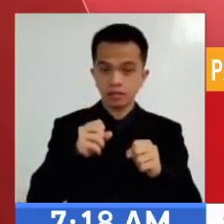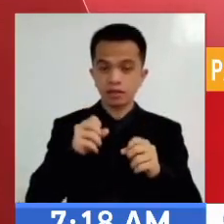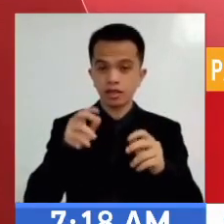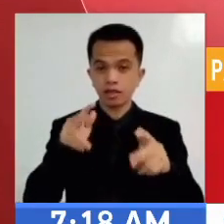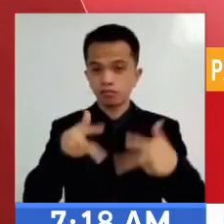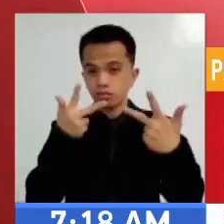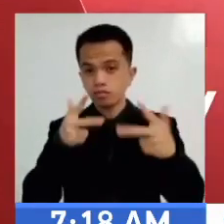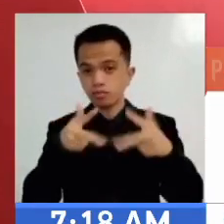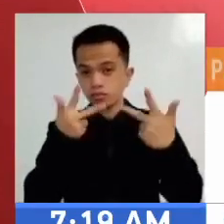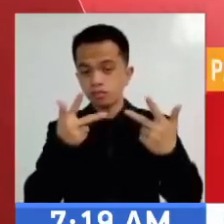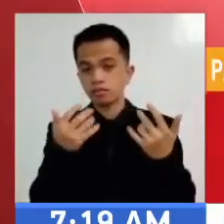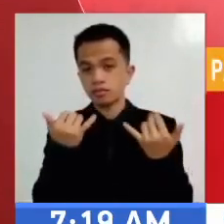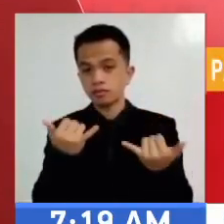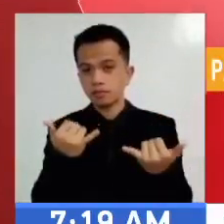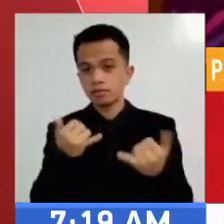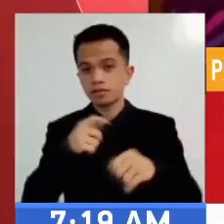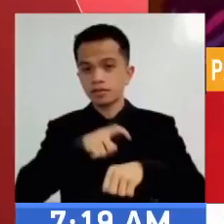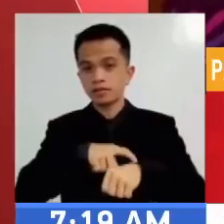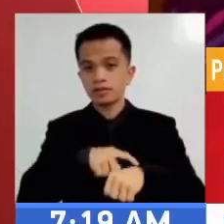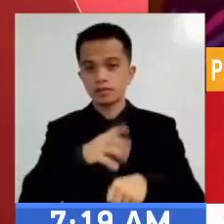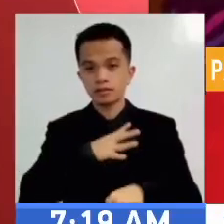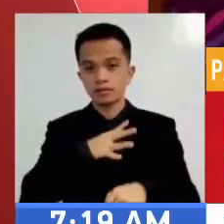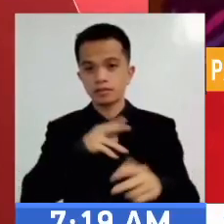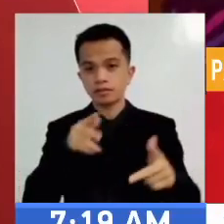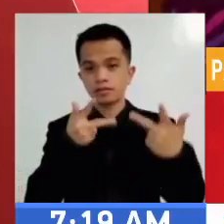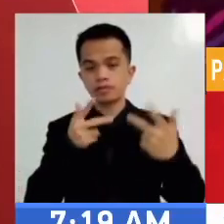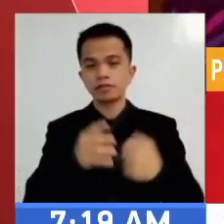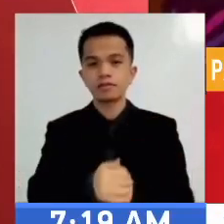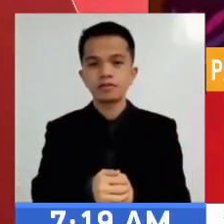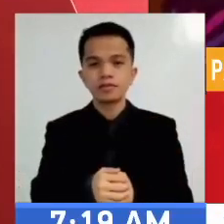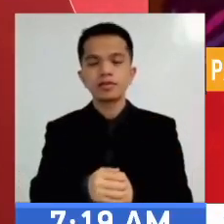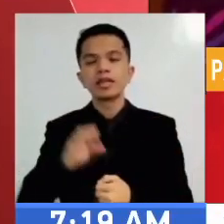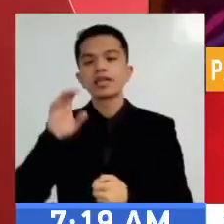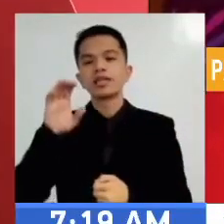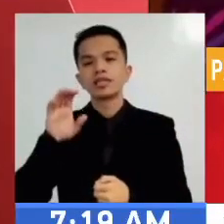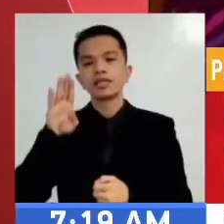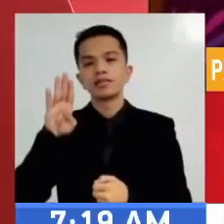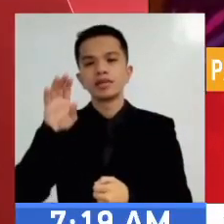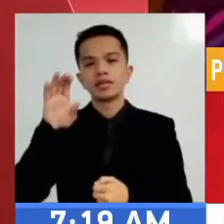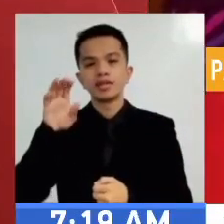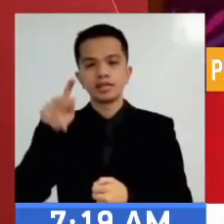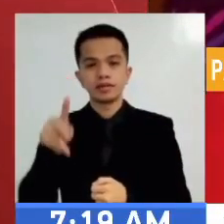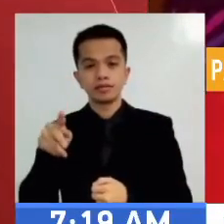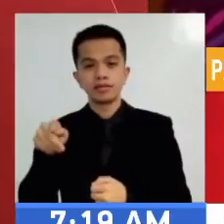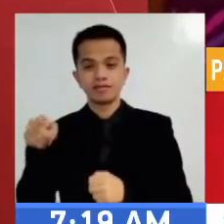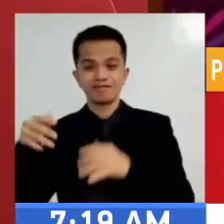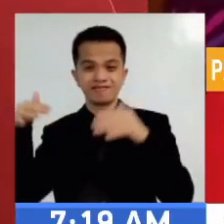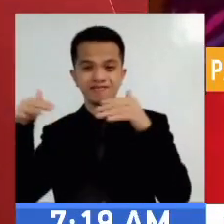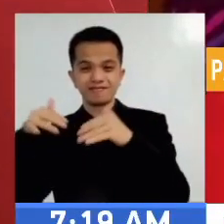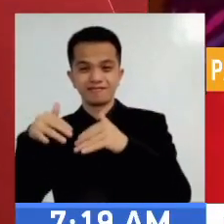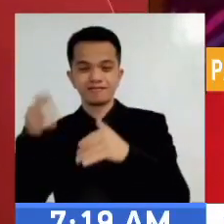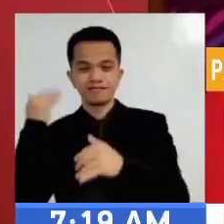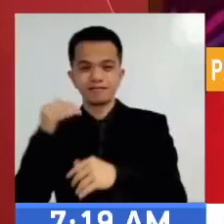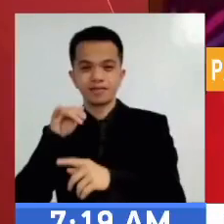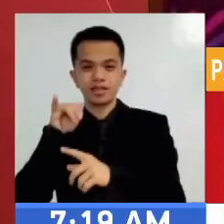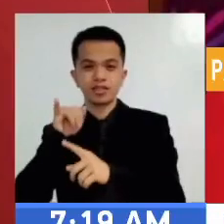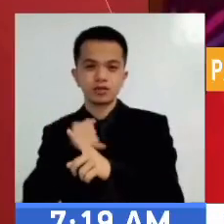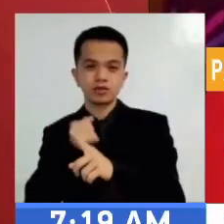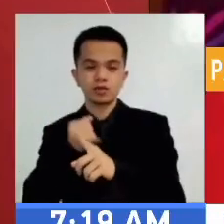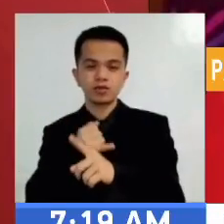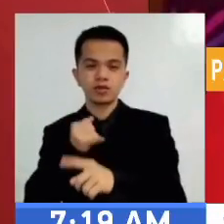season? Ang sinabi ng CBCP nung kanilang meeting nung Enero para kaliwanagan ng